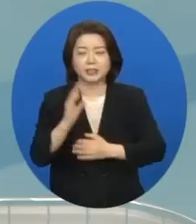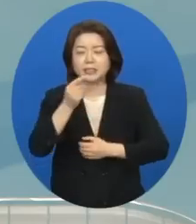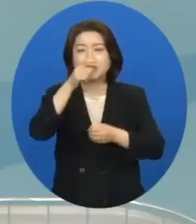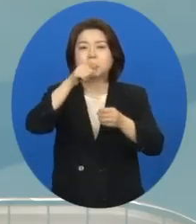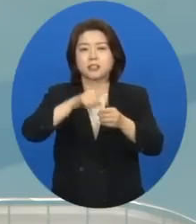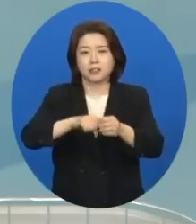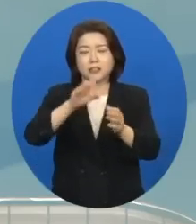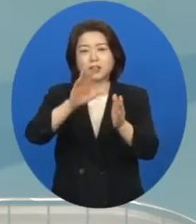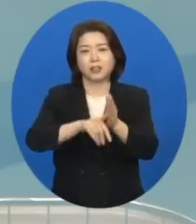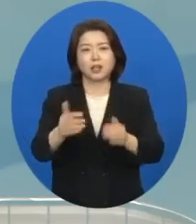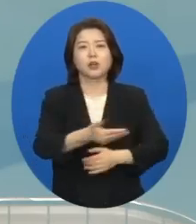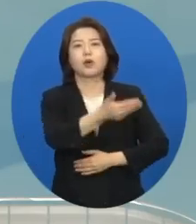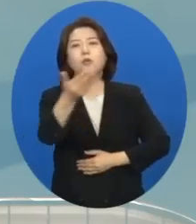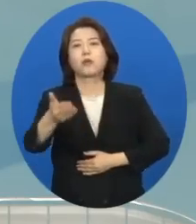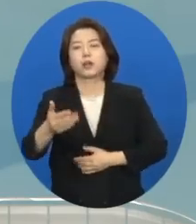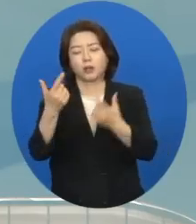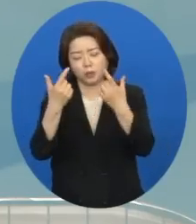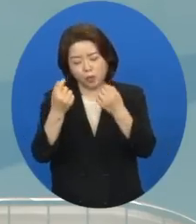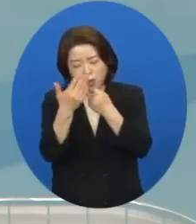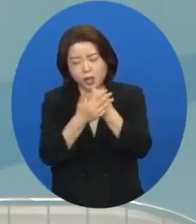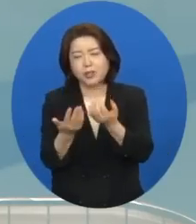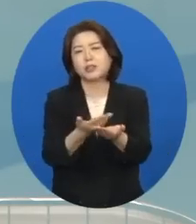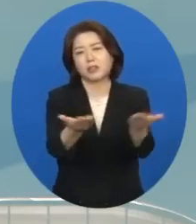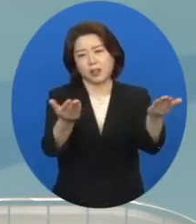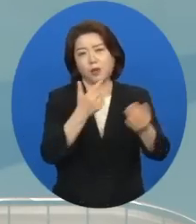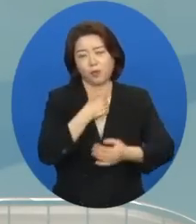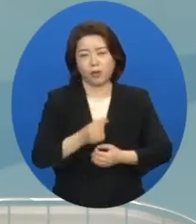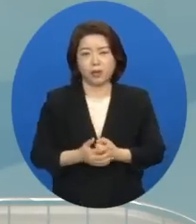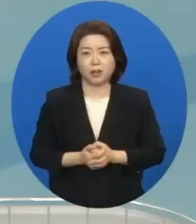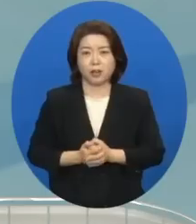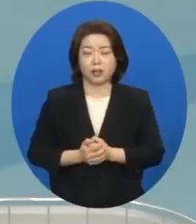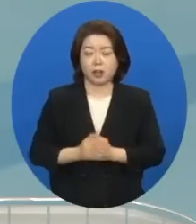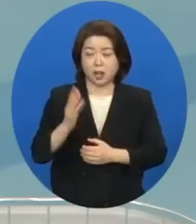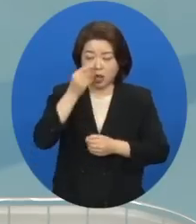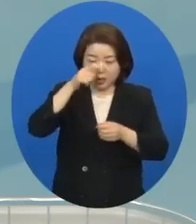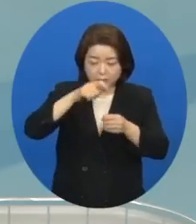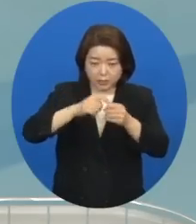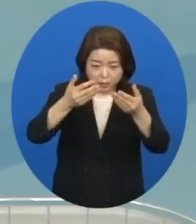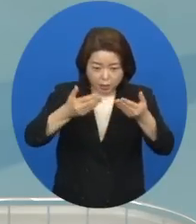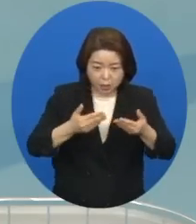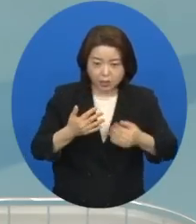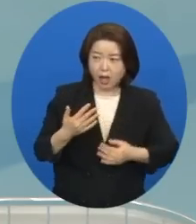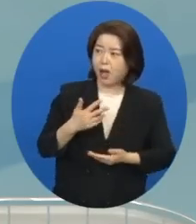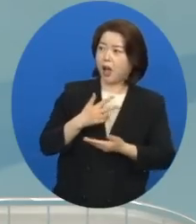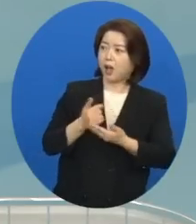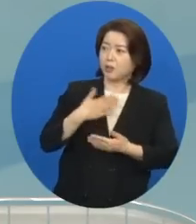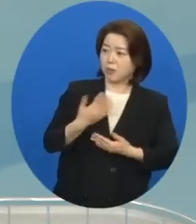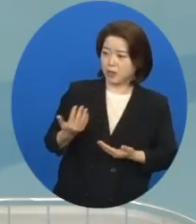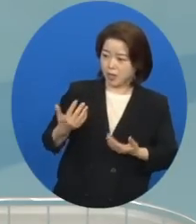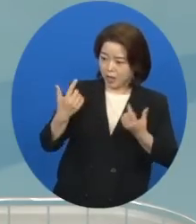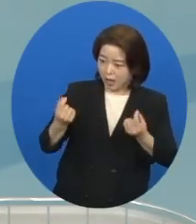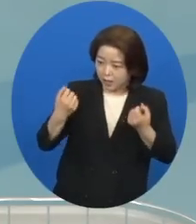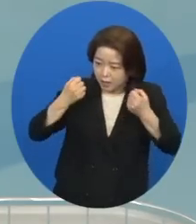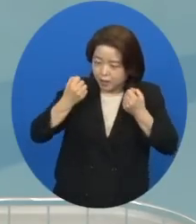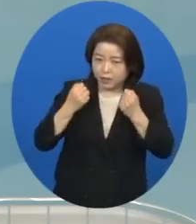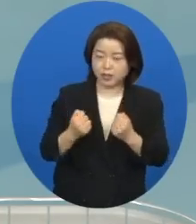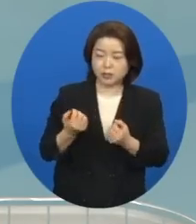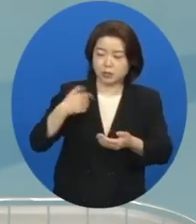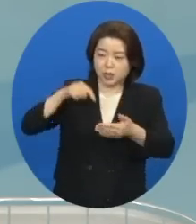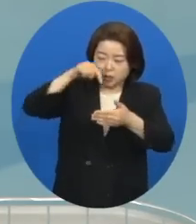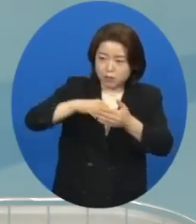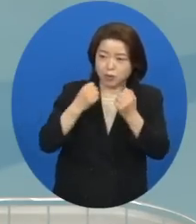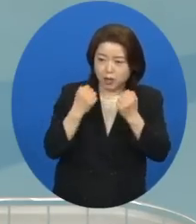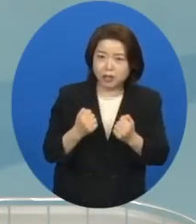은혜가 있기를 원하는 거예요. 성찬을 받는데 주님이 나와 같이 계시구나, 내 안에 계시구나,